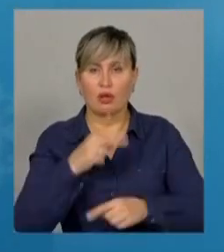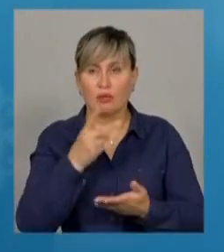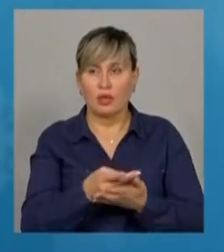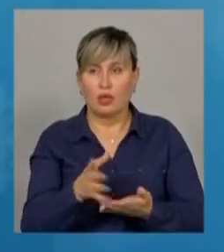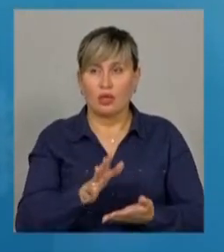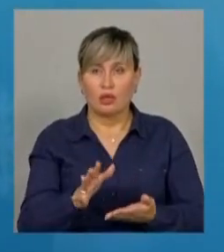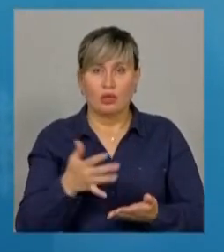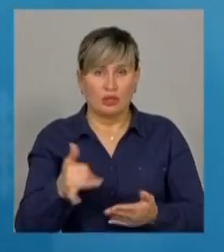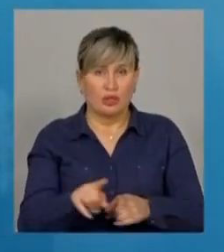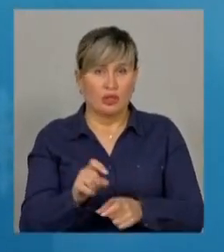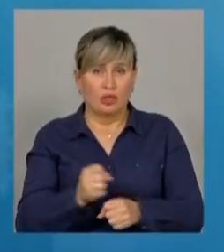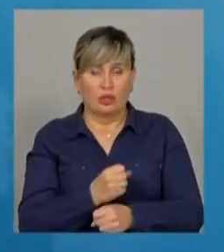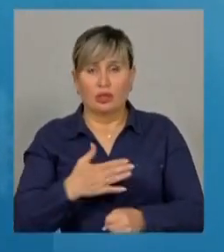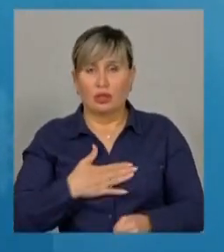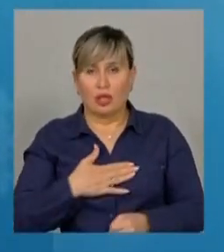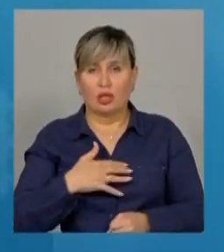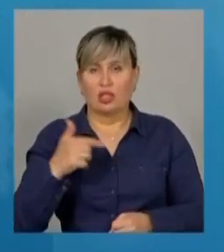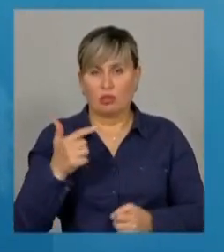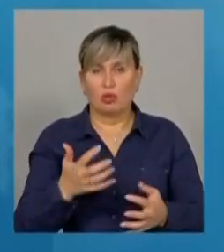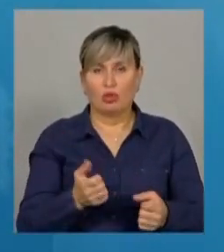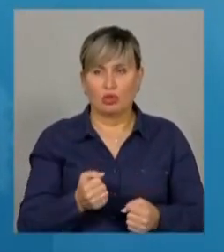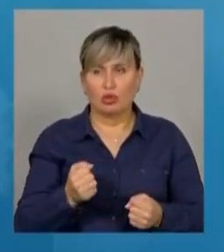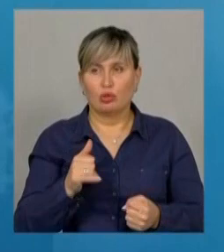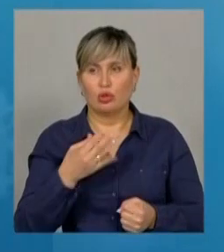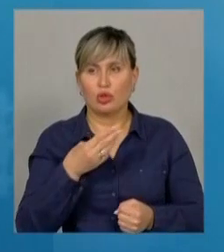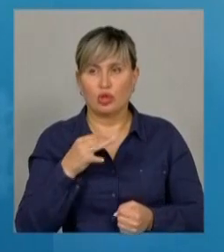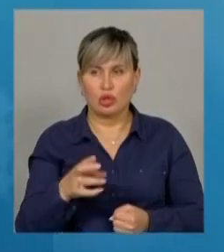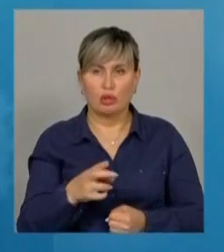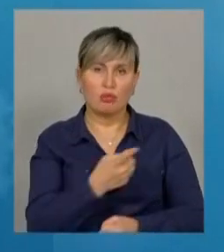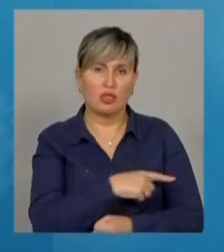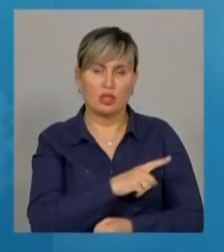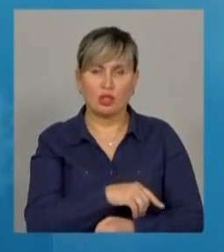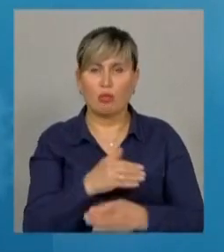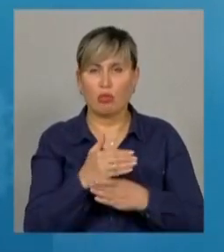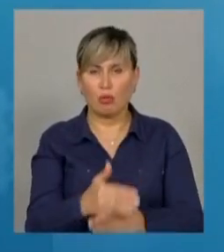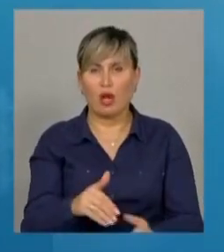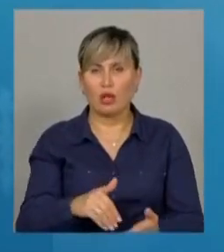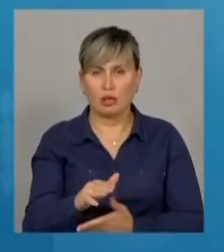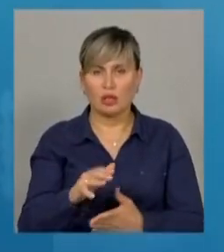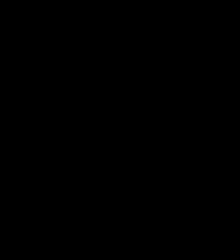ходе потасовки наш гражданин получил легкие ушибы, он от медицинской помощи отказался. Его здоровью ничего не угрожает.